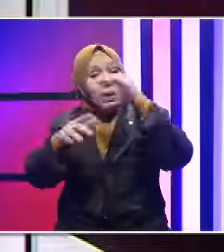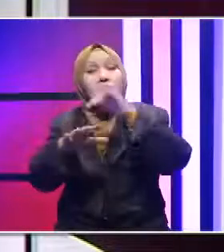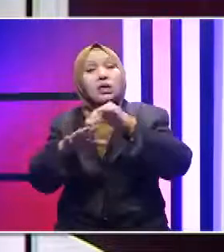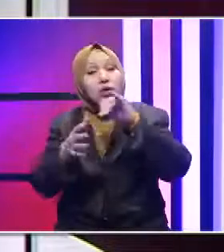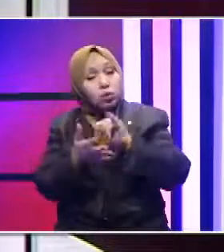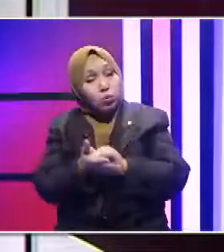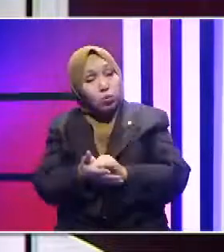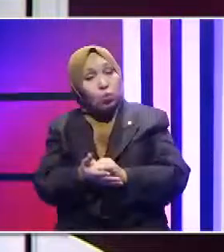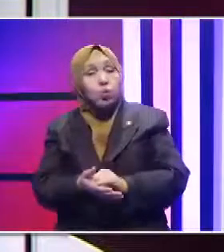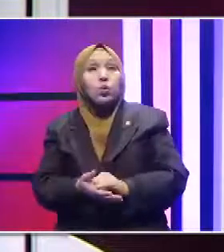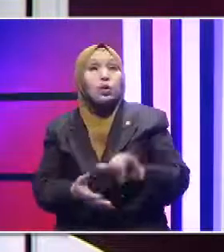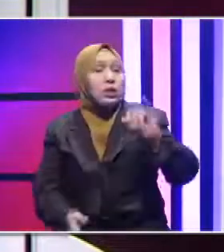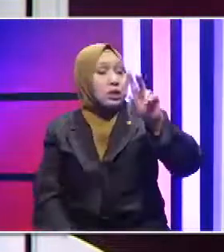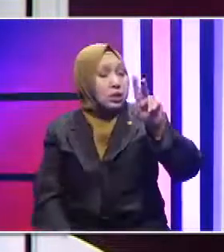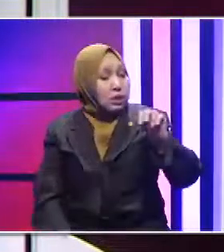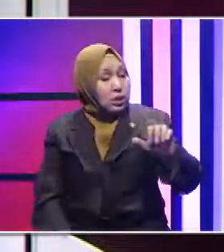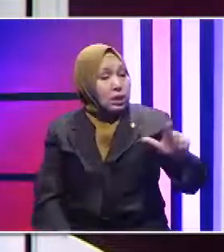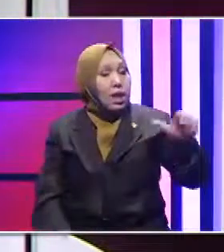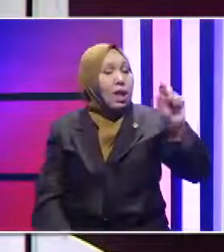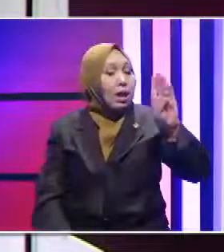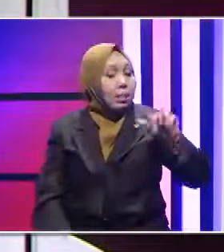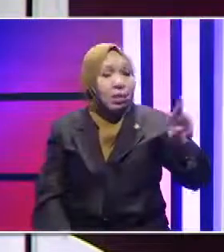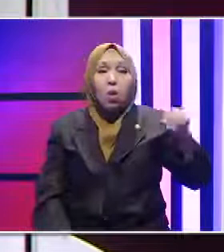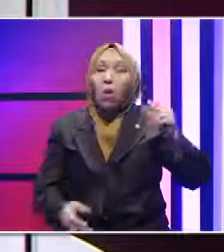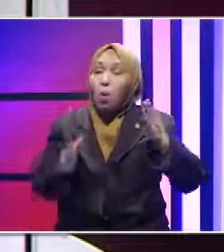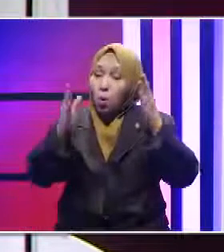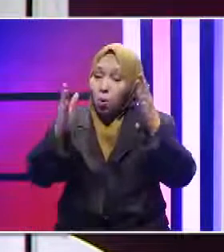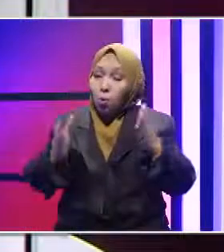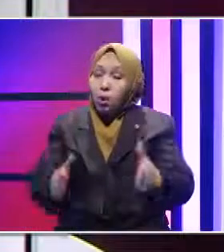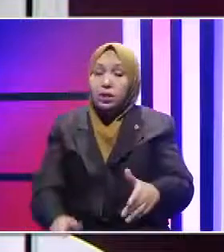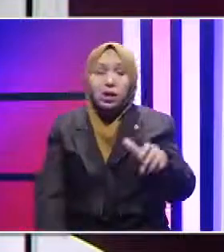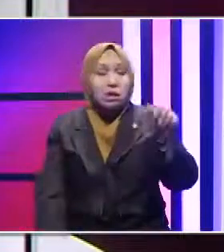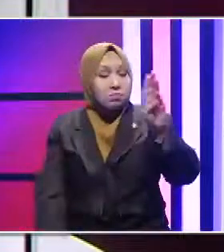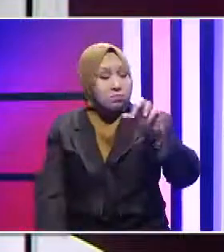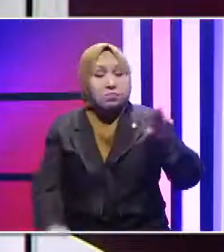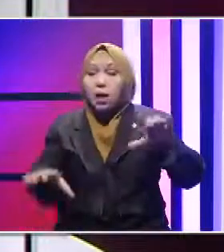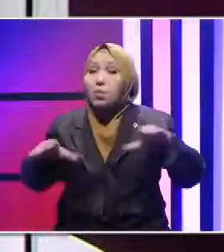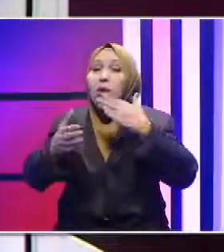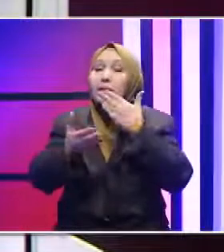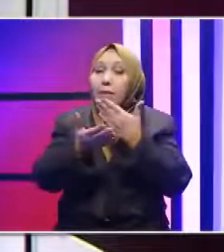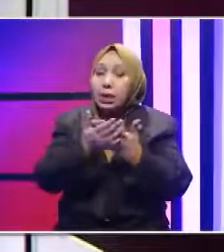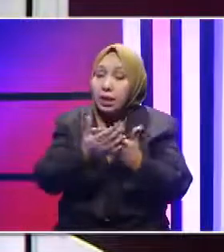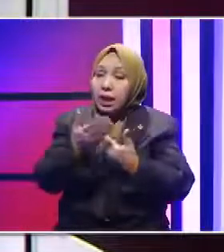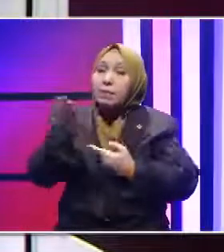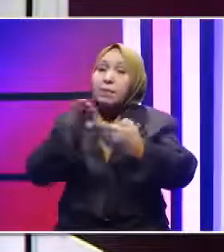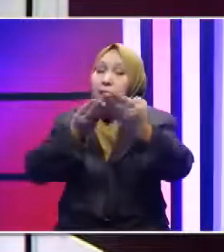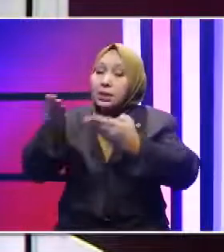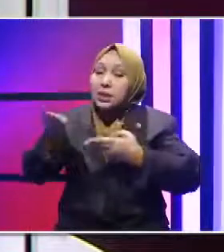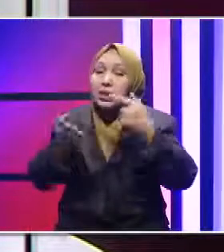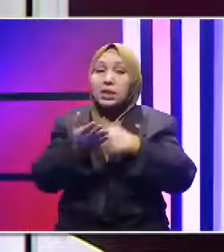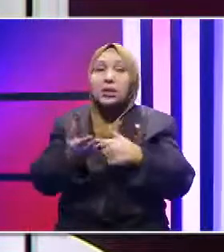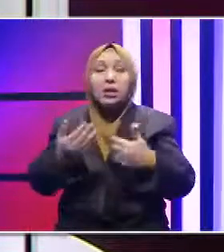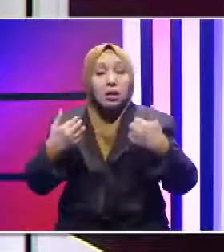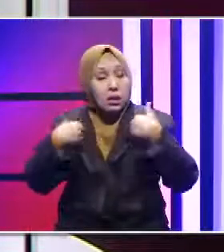innal abrar lafi naim ya, orang yang abrar ini, yang buat kebaikan ini, yang berbakti ini, dia